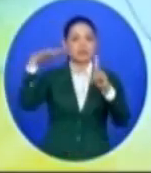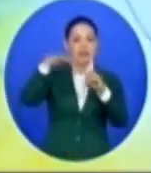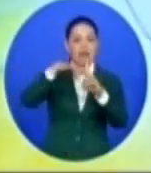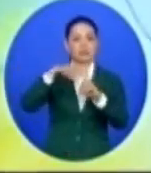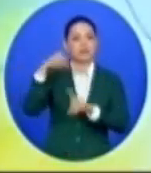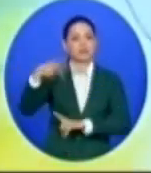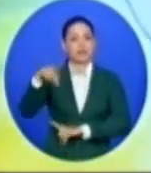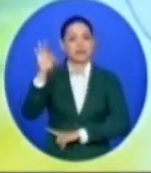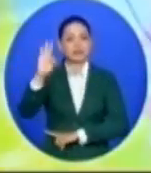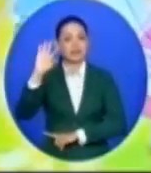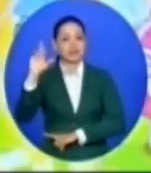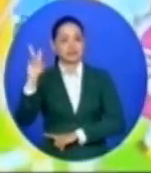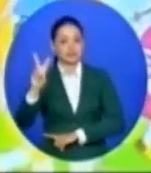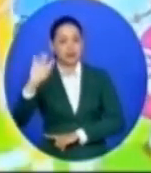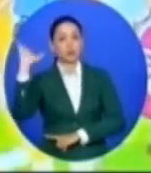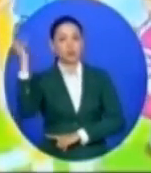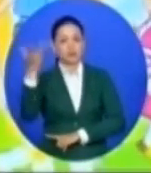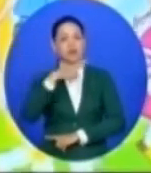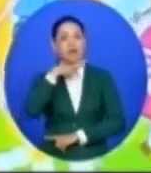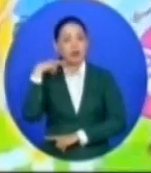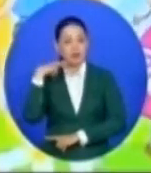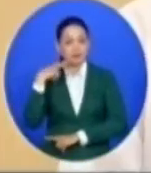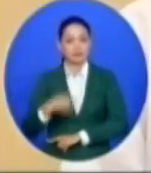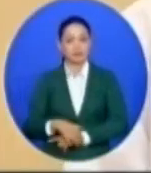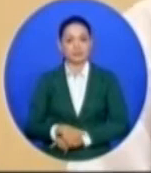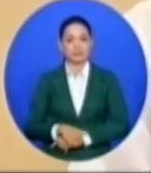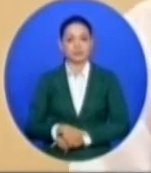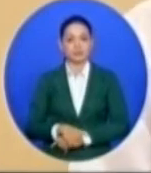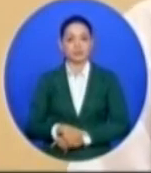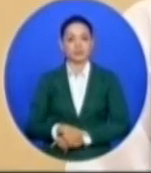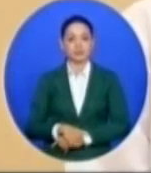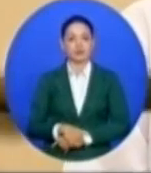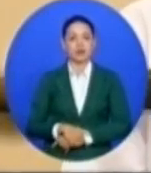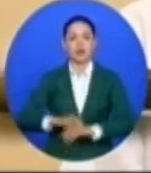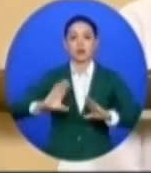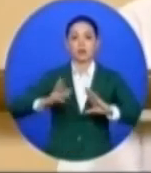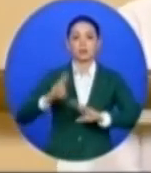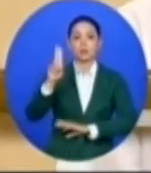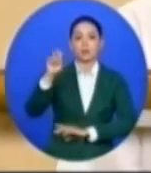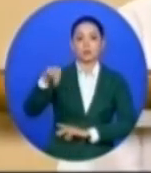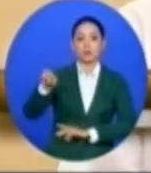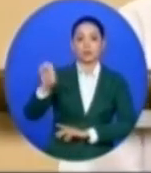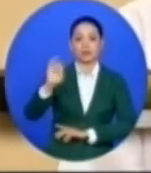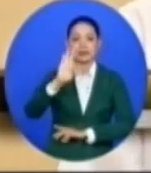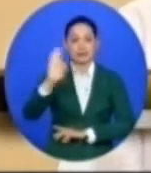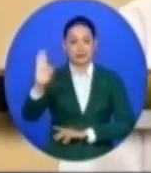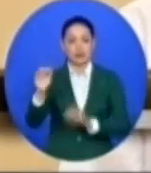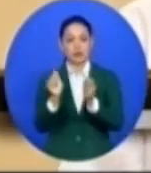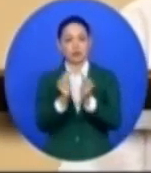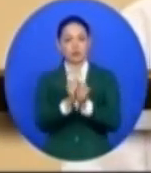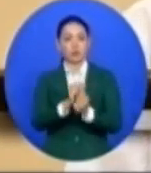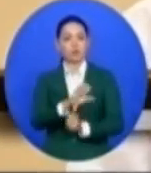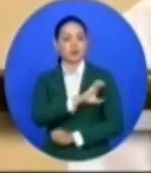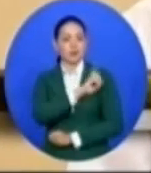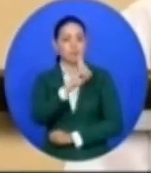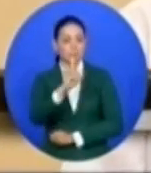tại thành phố Edinburgh, Vương quốc Anh. Tập đoàn UNED cũng đã phối hợp với Vụ Giáo dục Tiểu học, Bộ Giáo